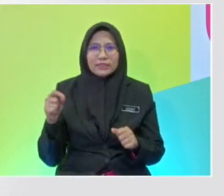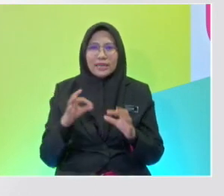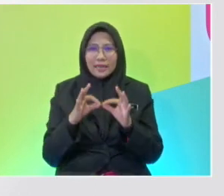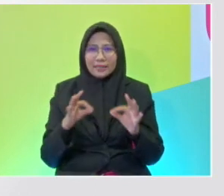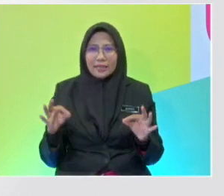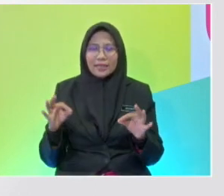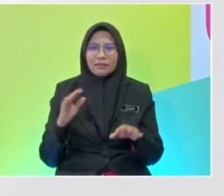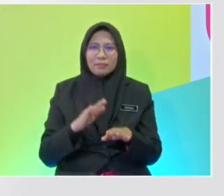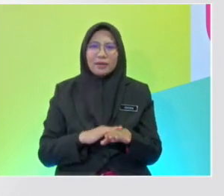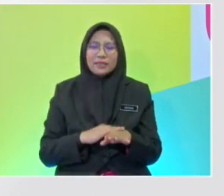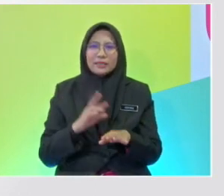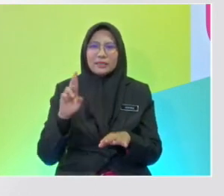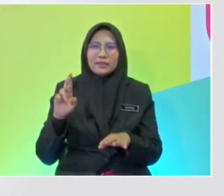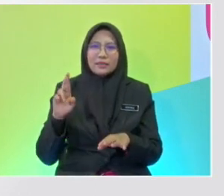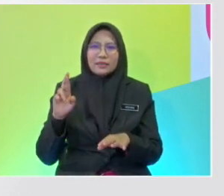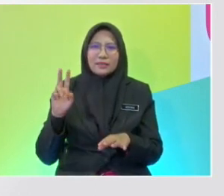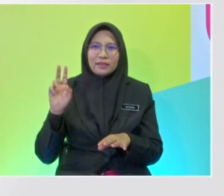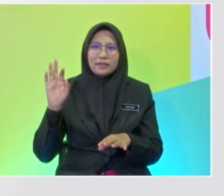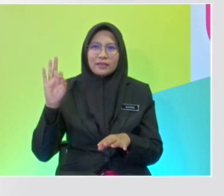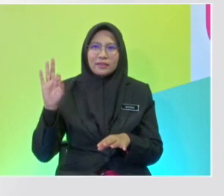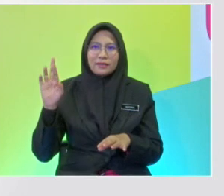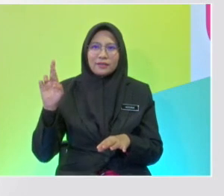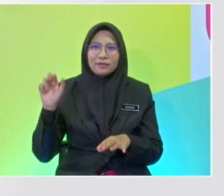pilih Warna biru pada peta